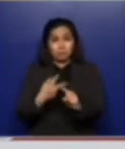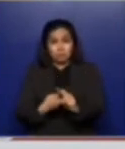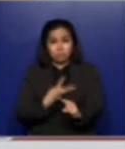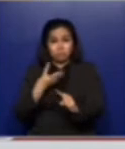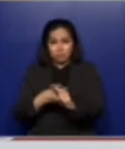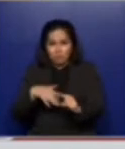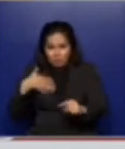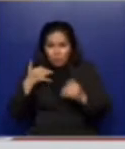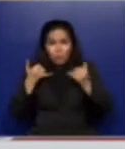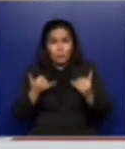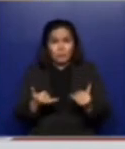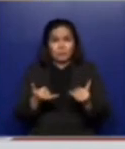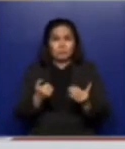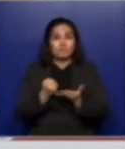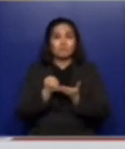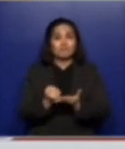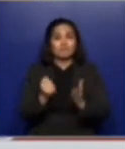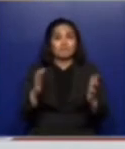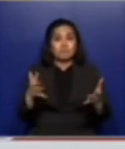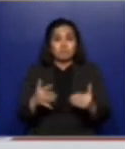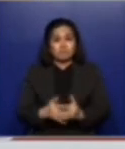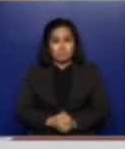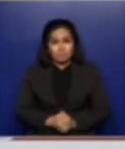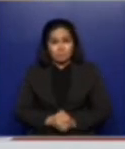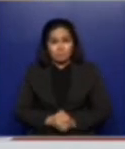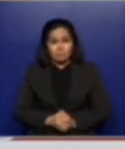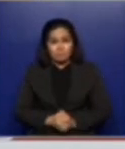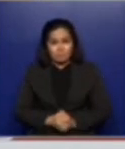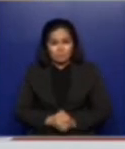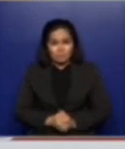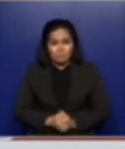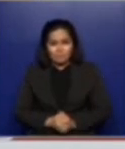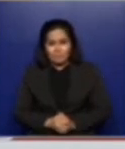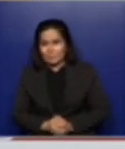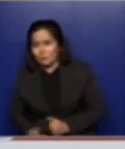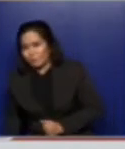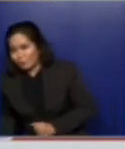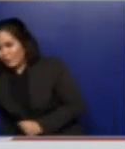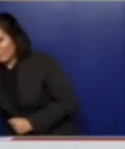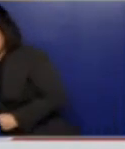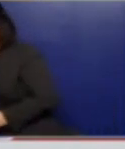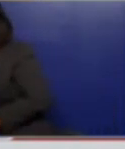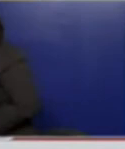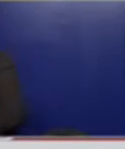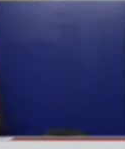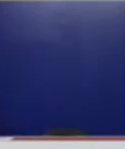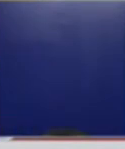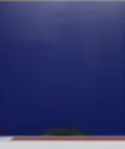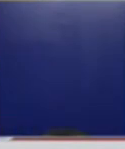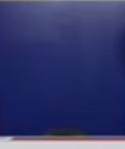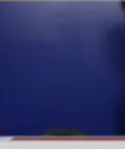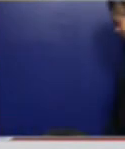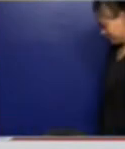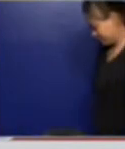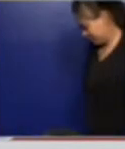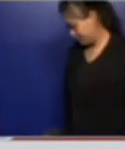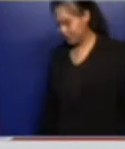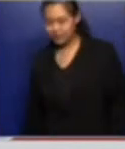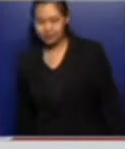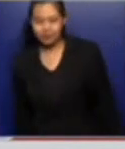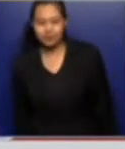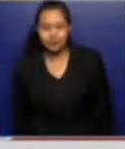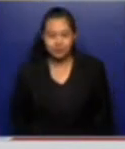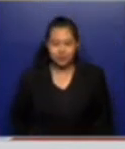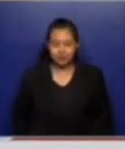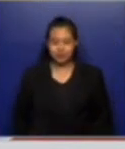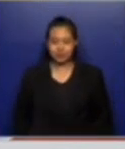ถึงปัจจุบันนี้ท่านไม่มีส่วนที่จะช่วยตรงนี้เลยท่านบอกว่าท่านออกมาตรการออกมาแล้ว1